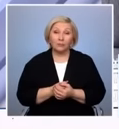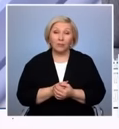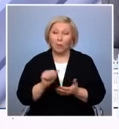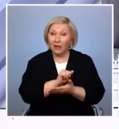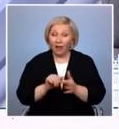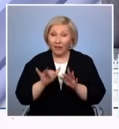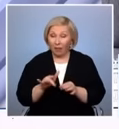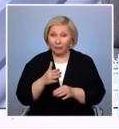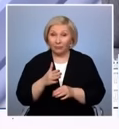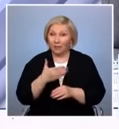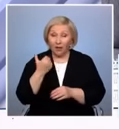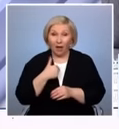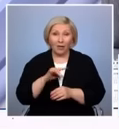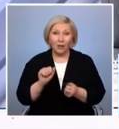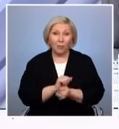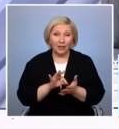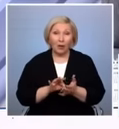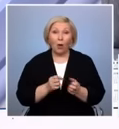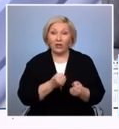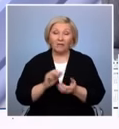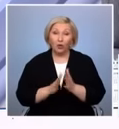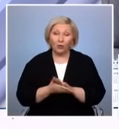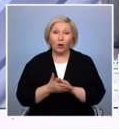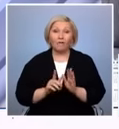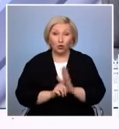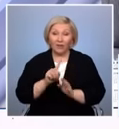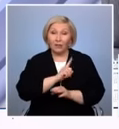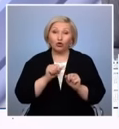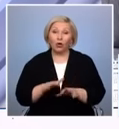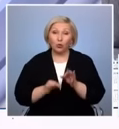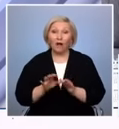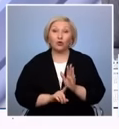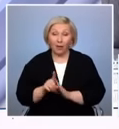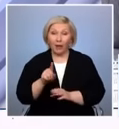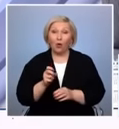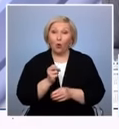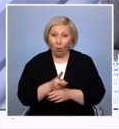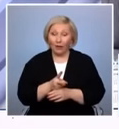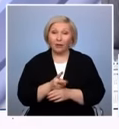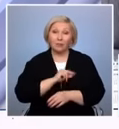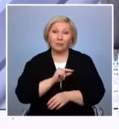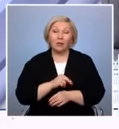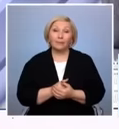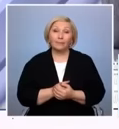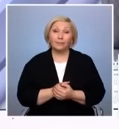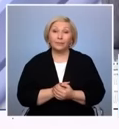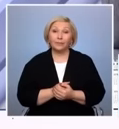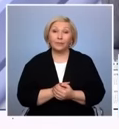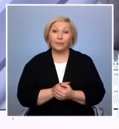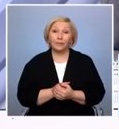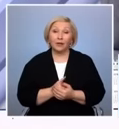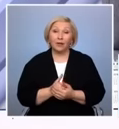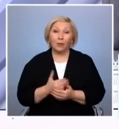да, получится, все отлично, Хабиров очень много говорил и уклонялся от какой-то